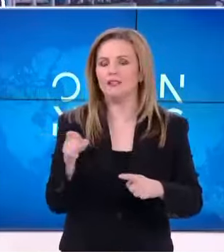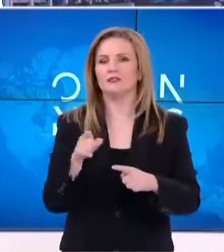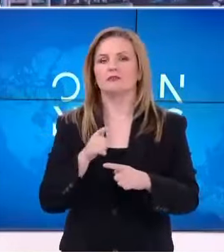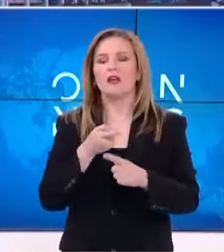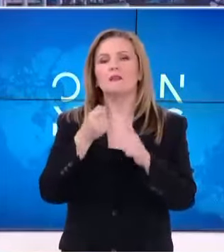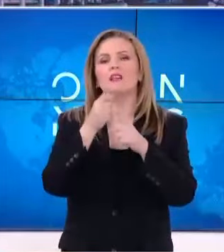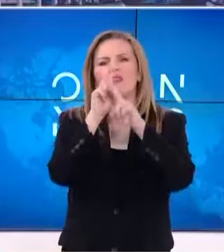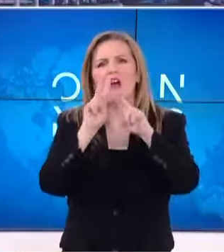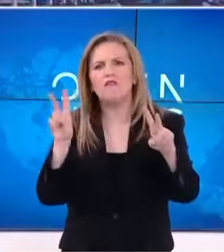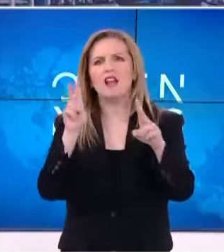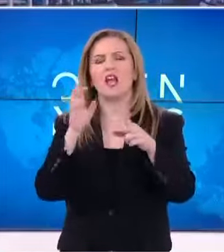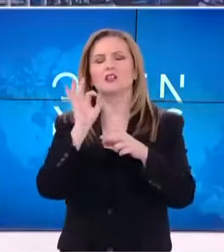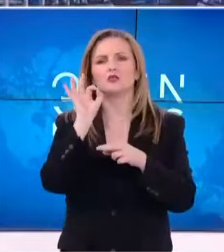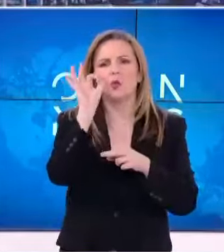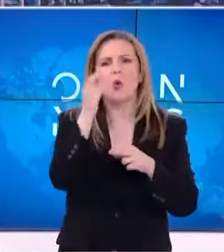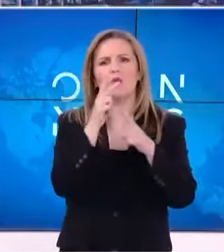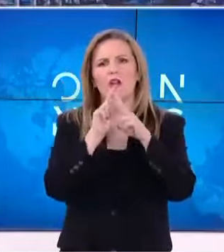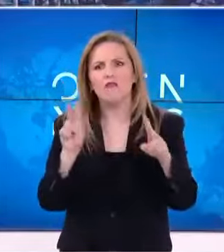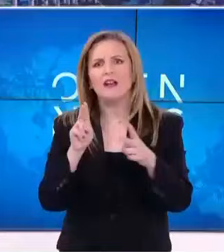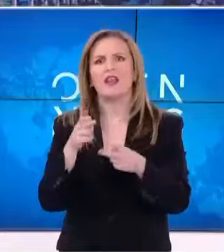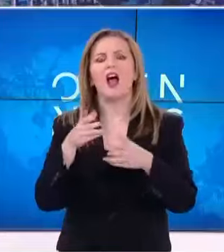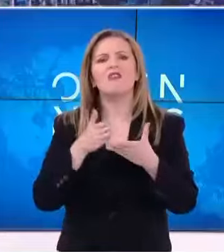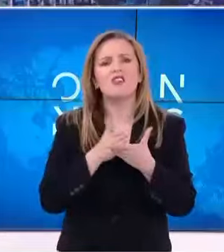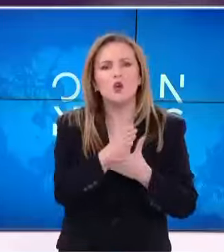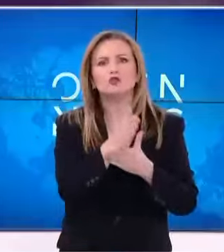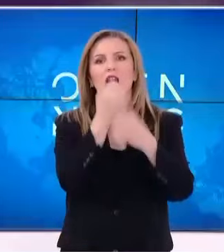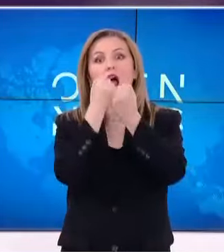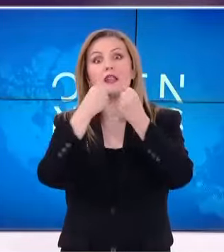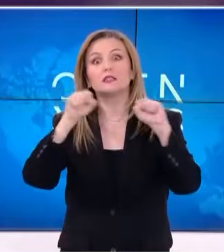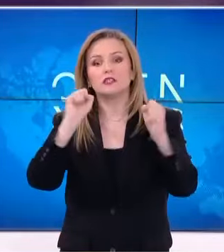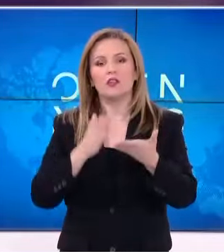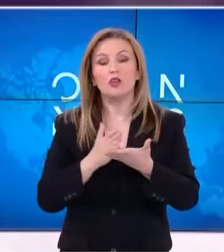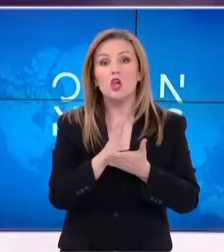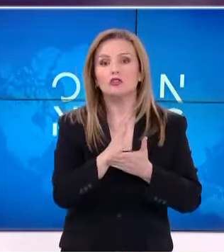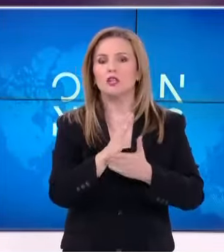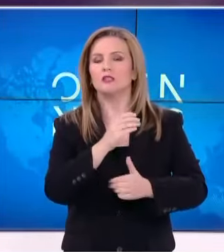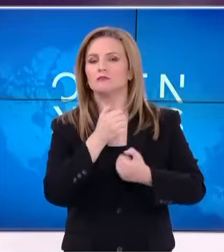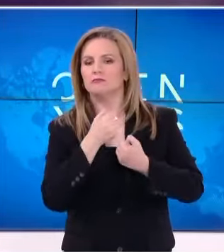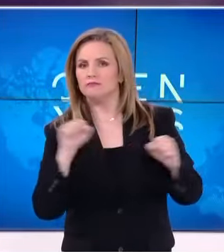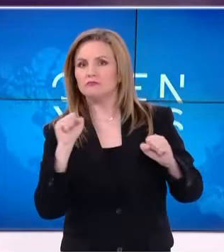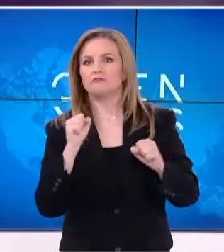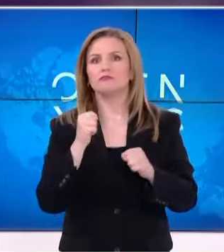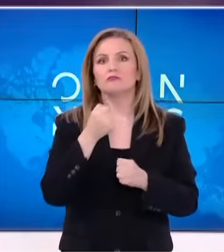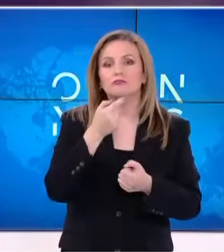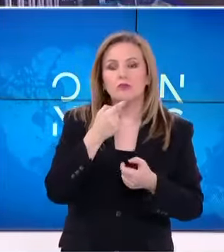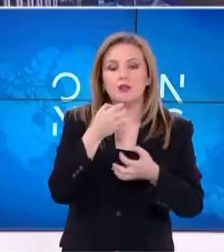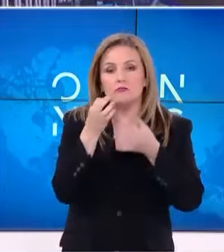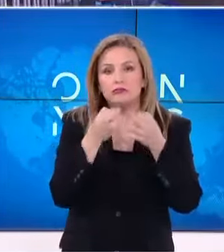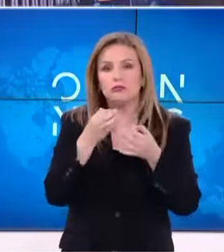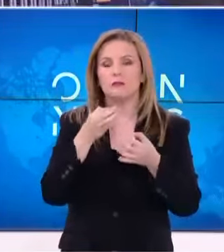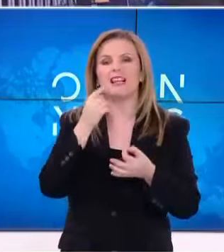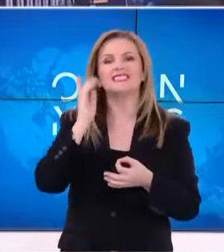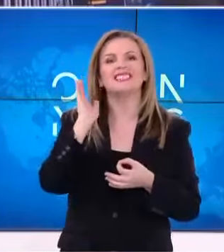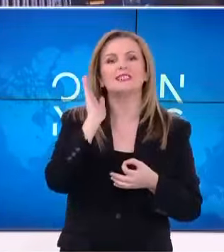δικαιοσύνη για τα ζητήματα του κράτους δικαίου για την ανεξαρτησία της δικαιοσύνης για τη λογοδοσία για το τέλος της